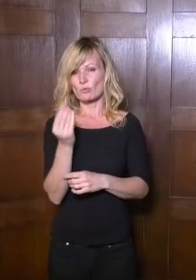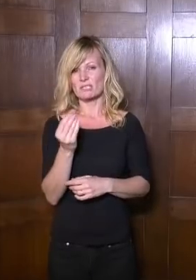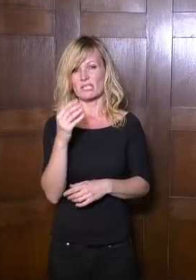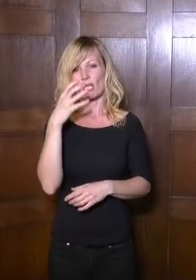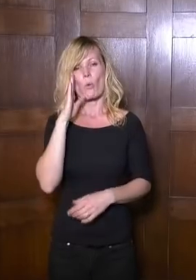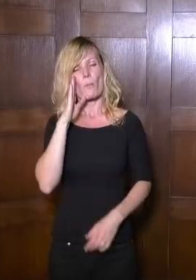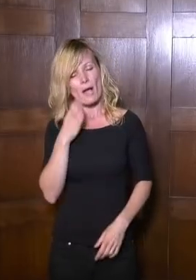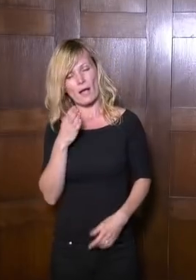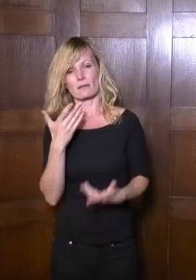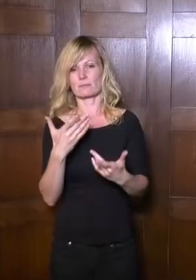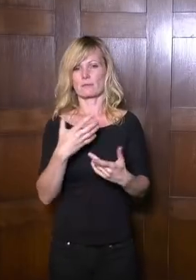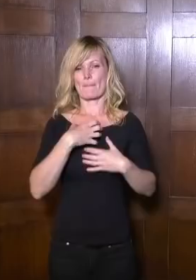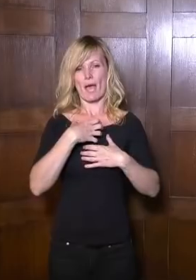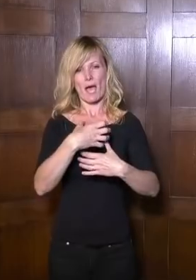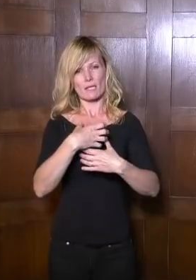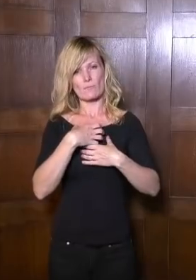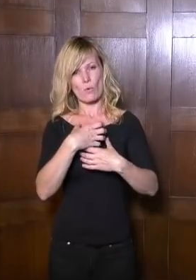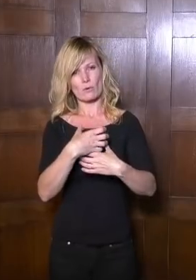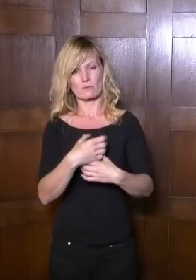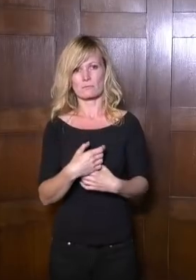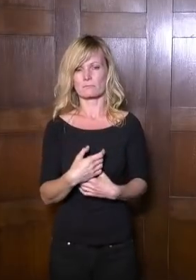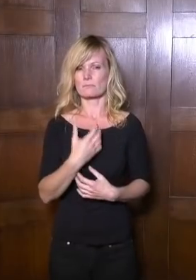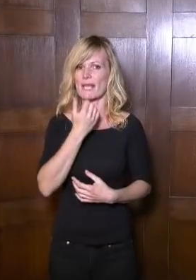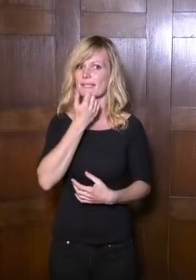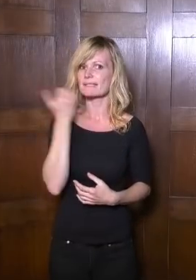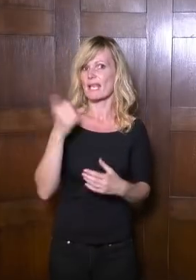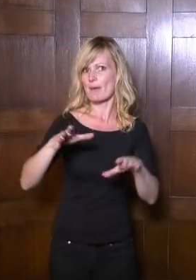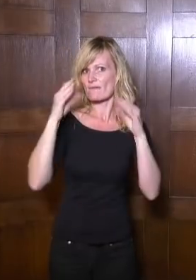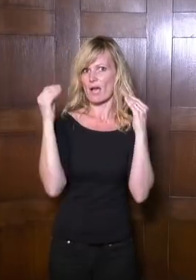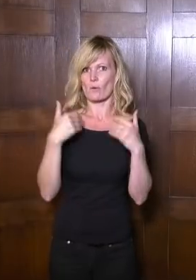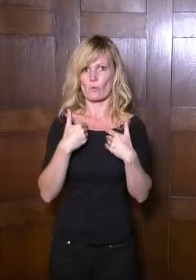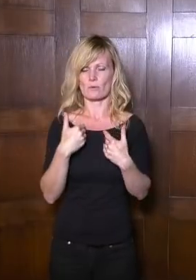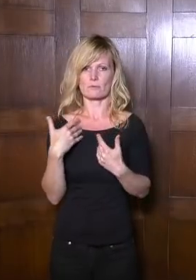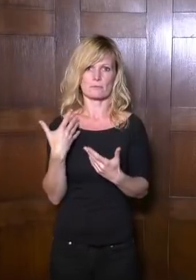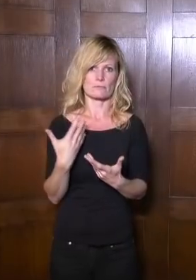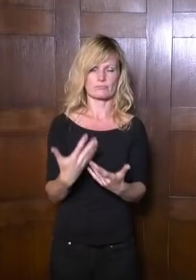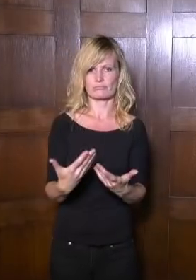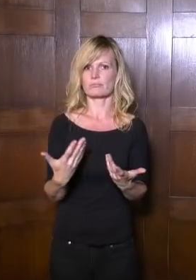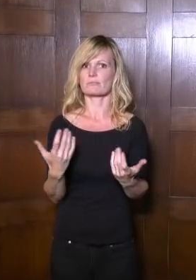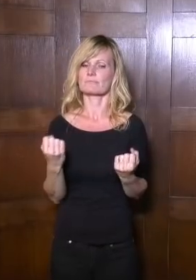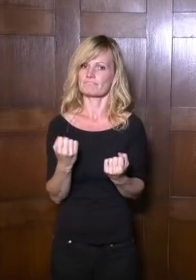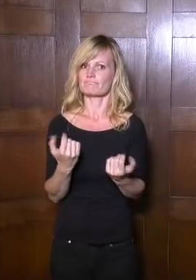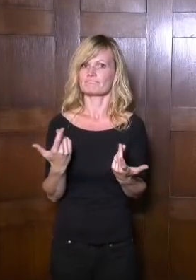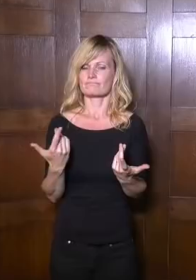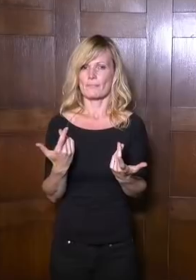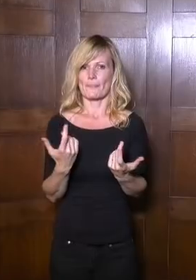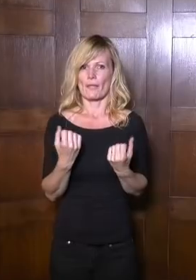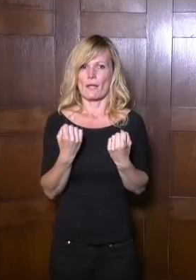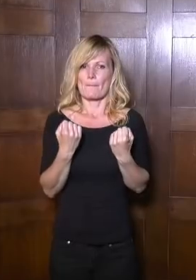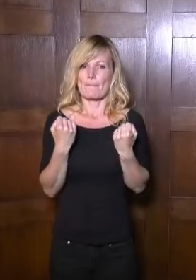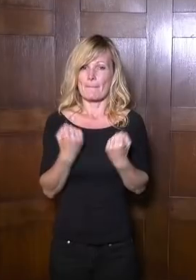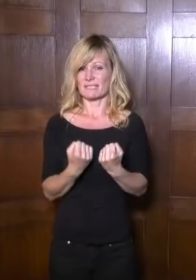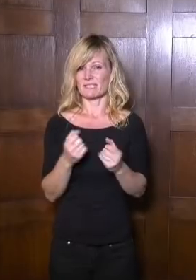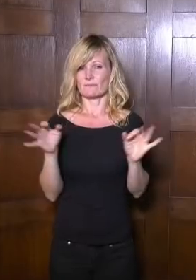beatmet. Extreme Erfahrungen, die man sammelt, insbesondere die massive